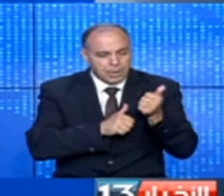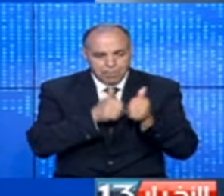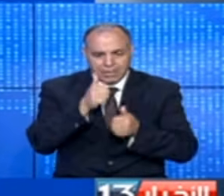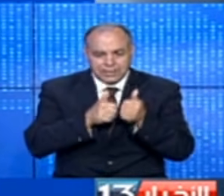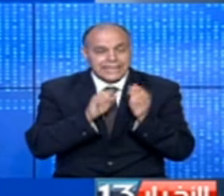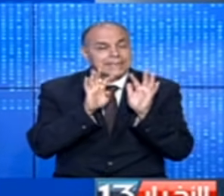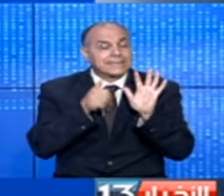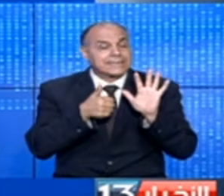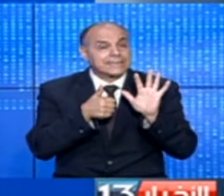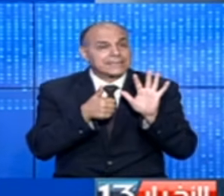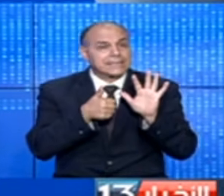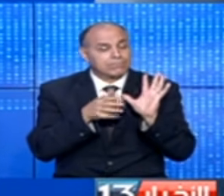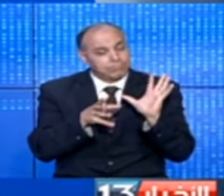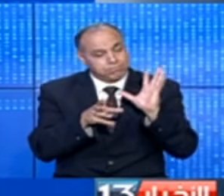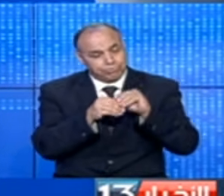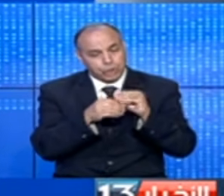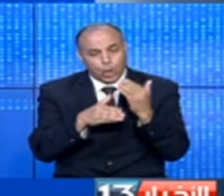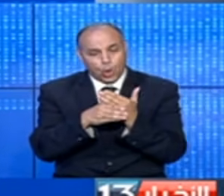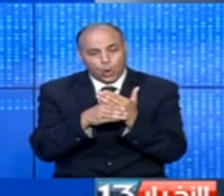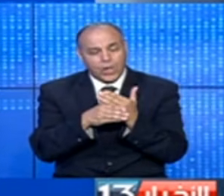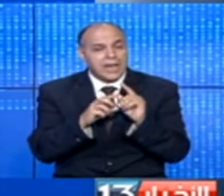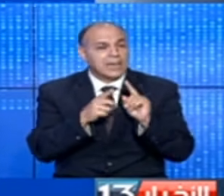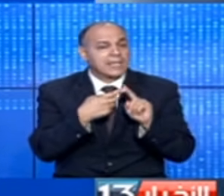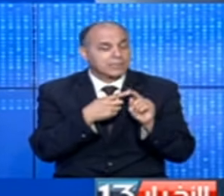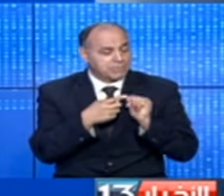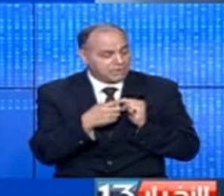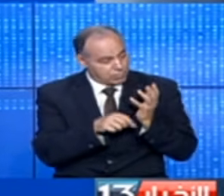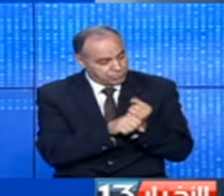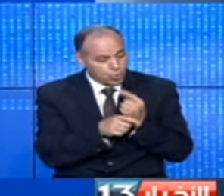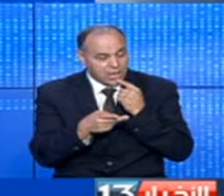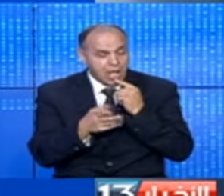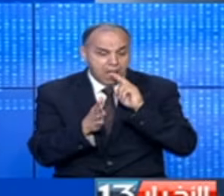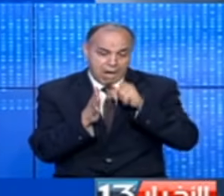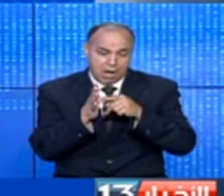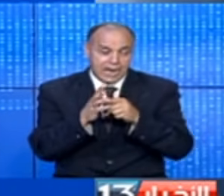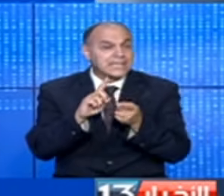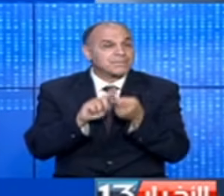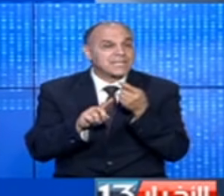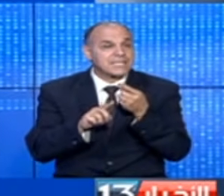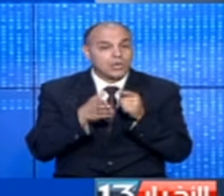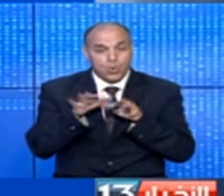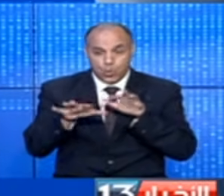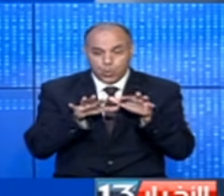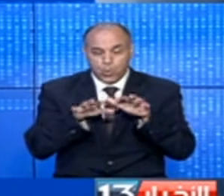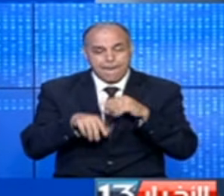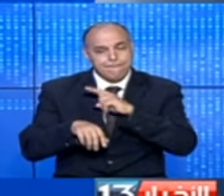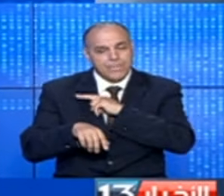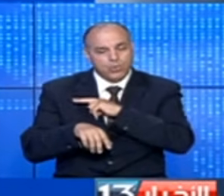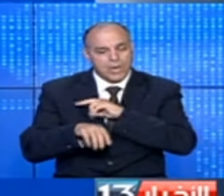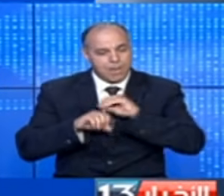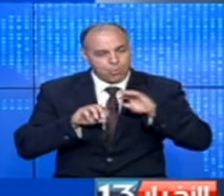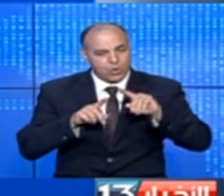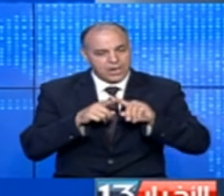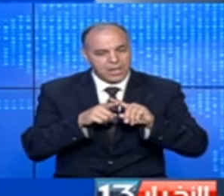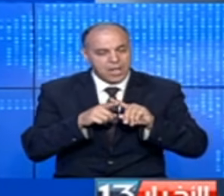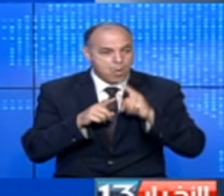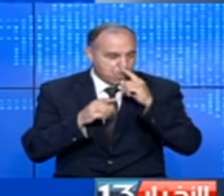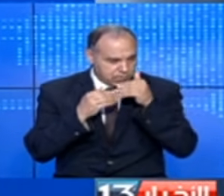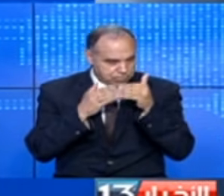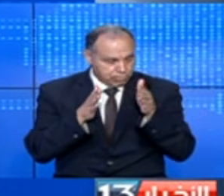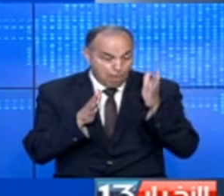مناظرة السيزيام للالتحاق بالمدارس الإعدادية النموذجية. قرار استثنائي تتخذه السلطة المعنية قد يفسح